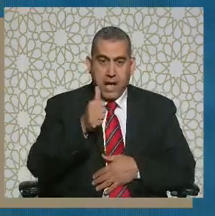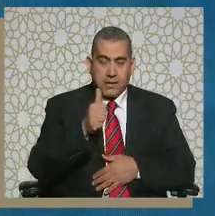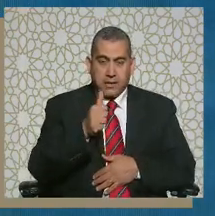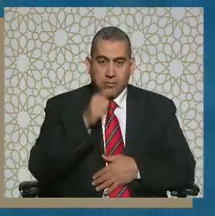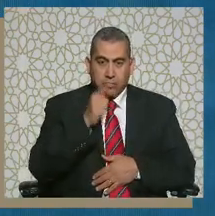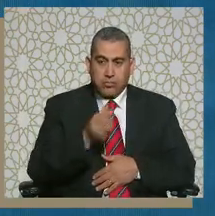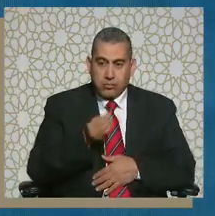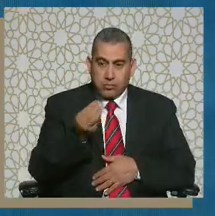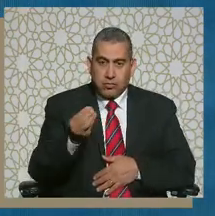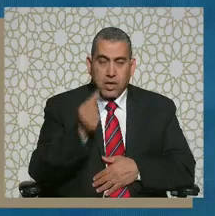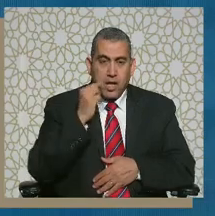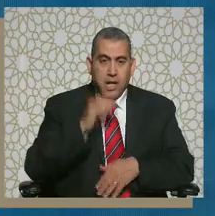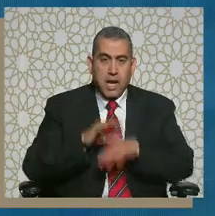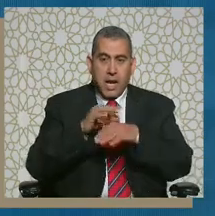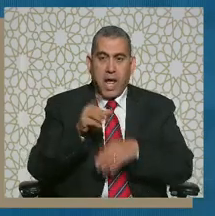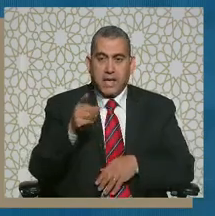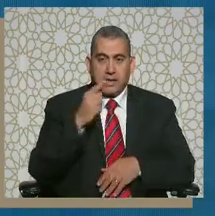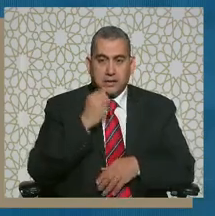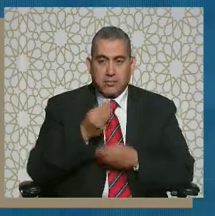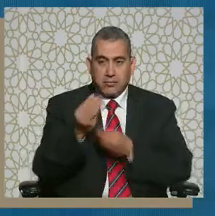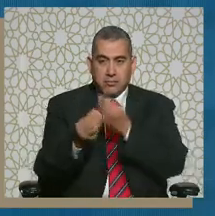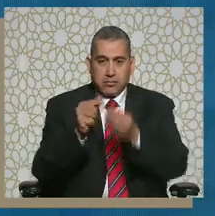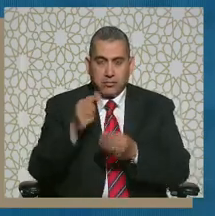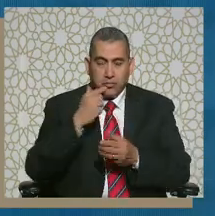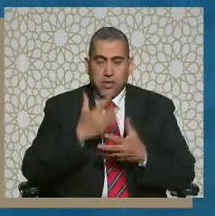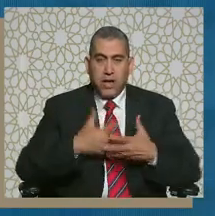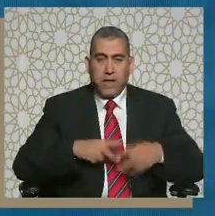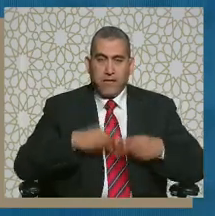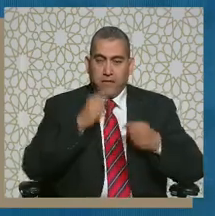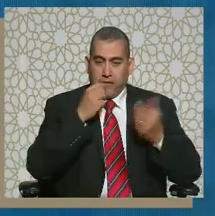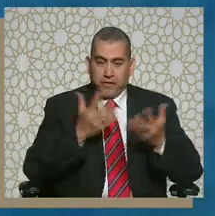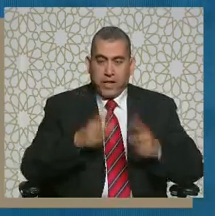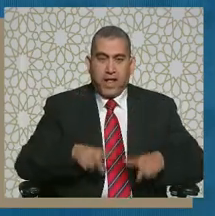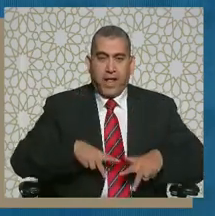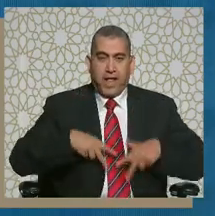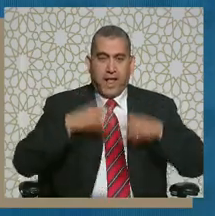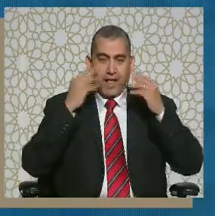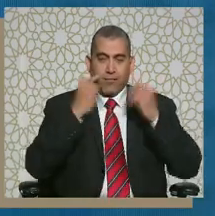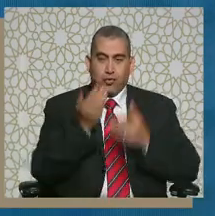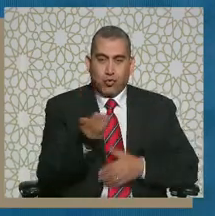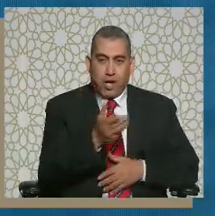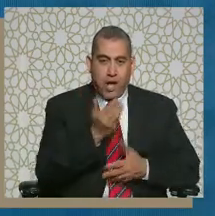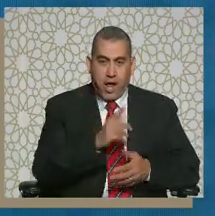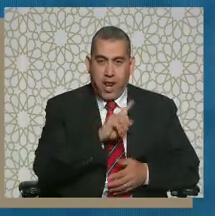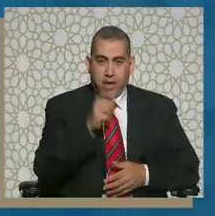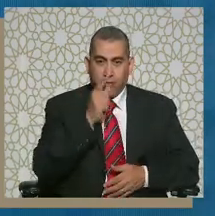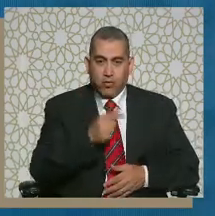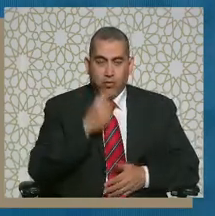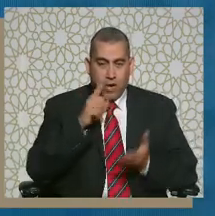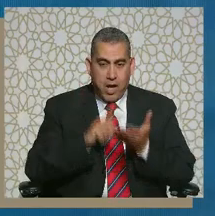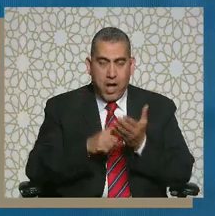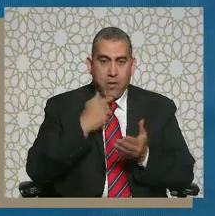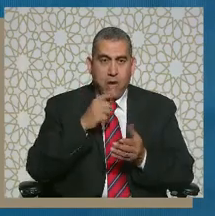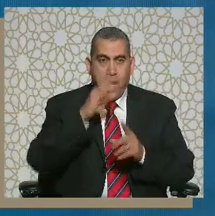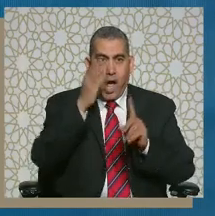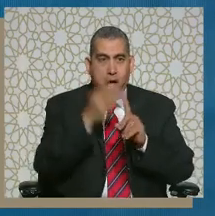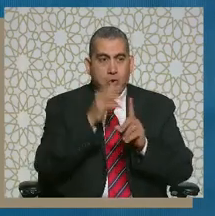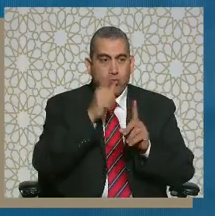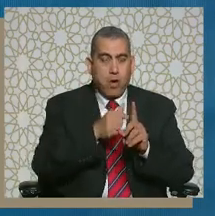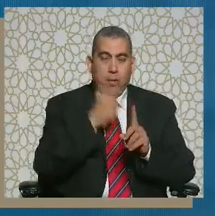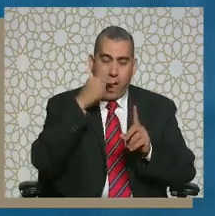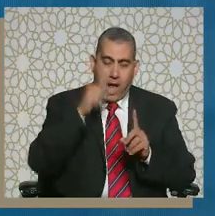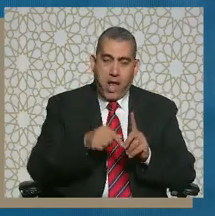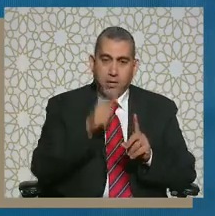نعطيها للناس مباشره لكي نغني عن السؤال في هذا اليوم لنحقق مراد رسول الله صلى الله عليه